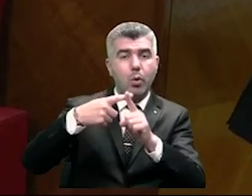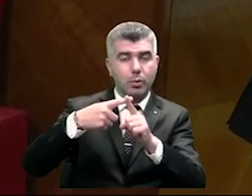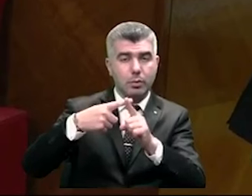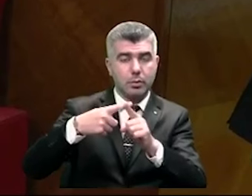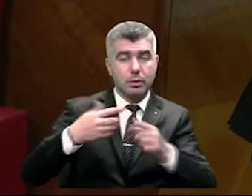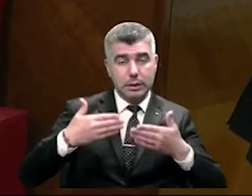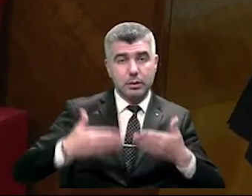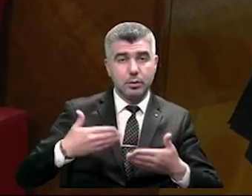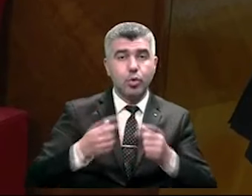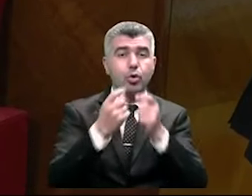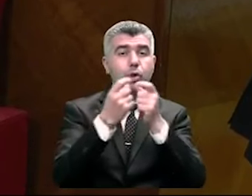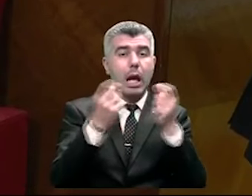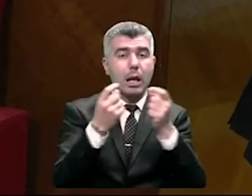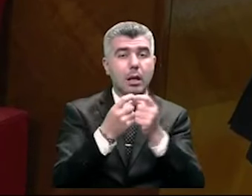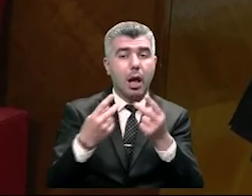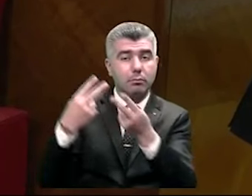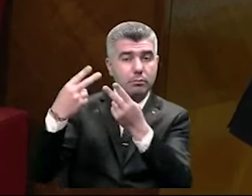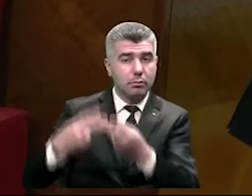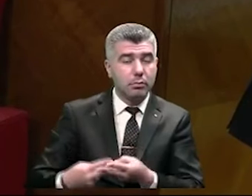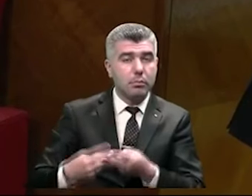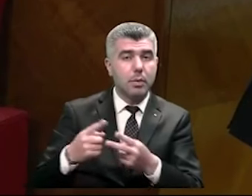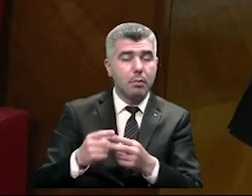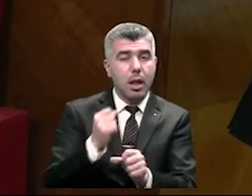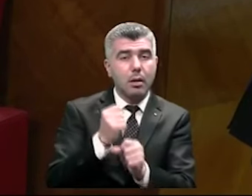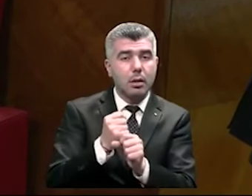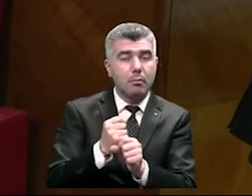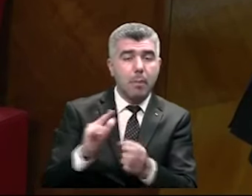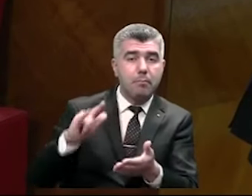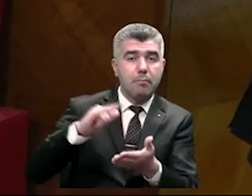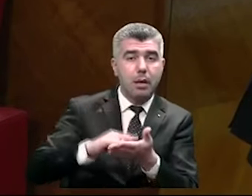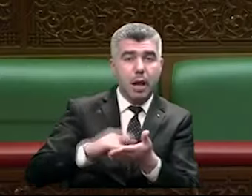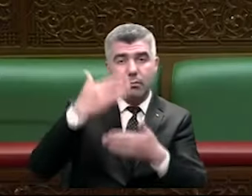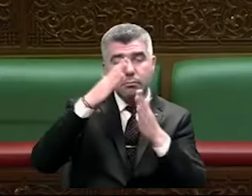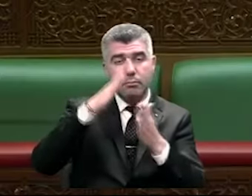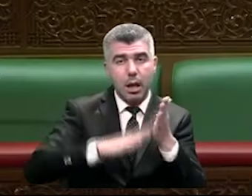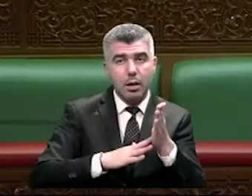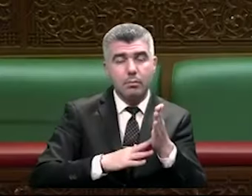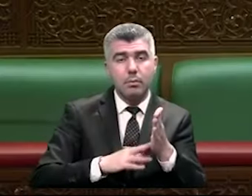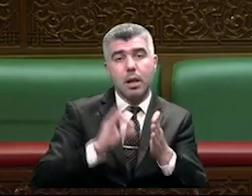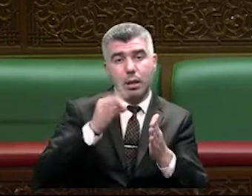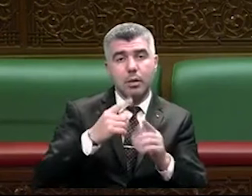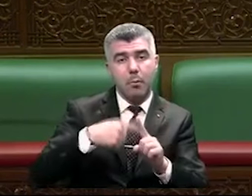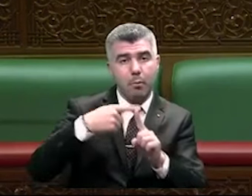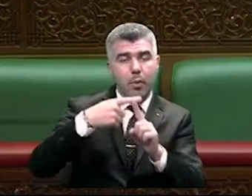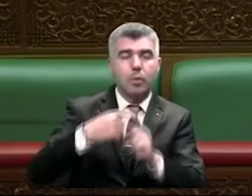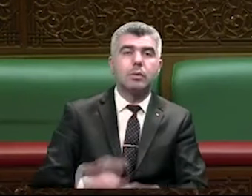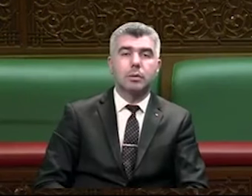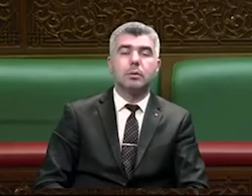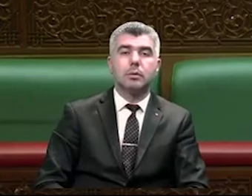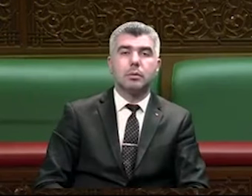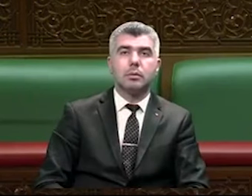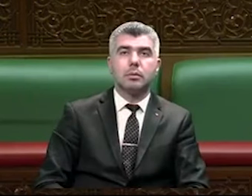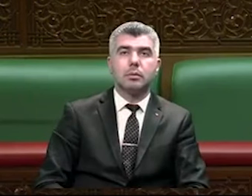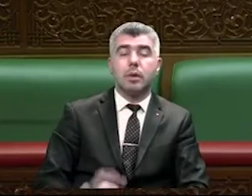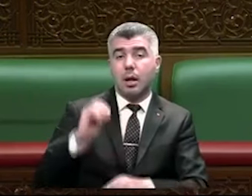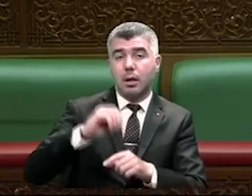ايضا يعني عدد الشركات وهذا تحسن من الجوده بحيث انه المنافسه عاده لما تتحسن من الجوده علاوه